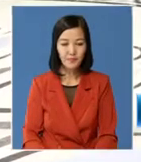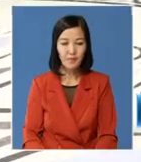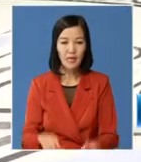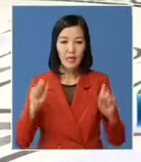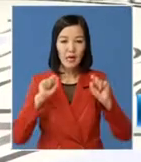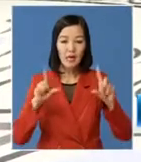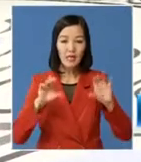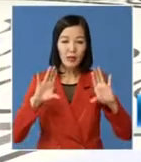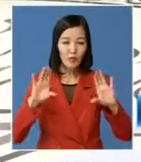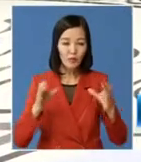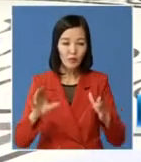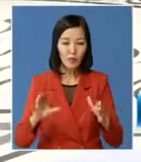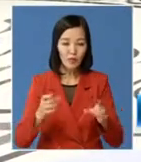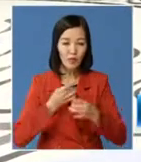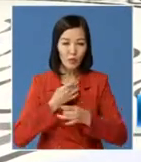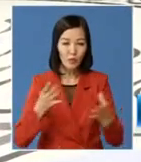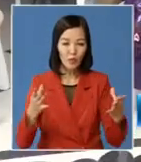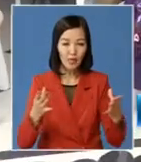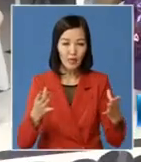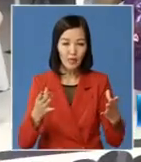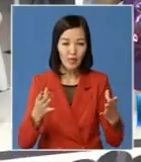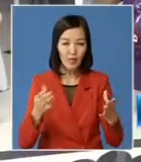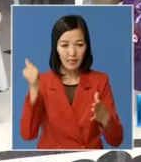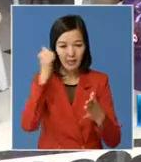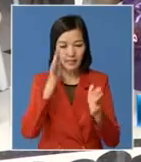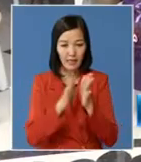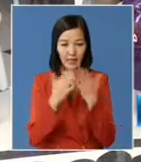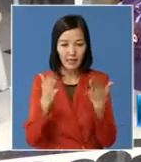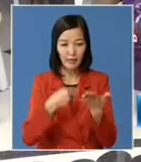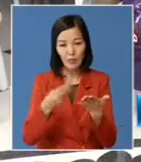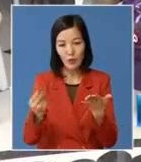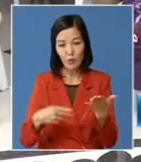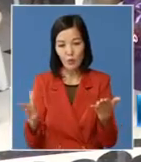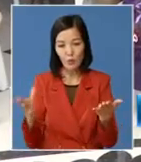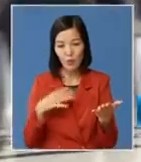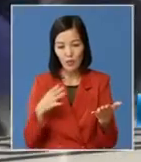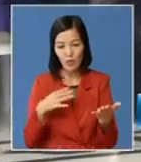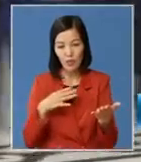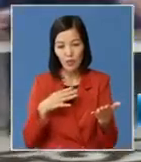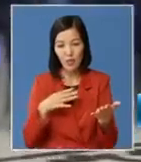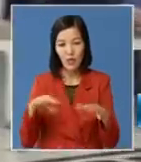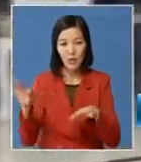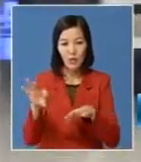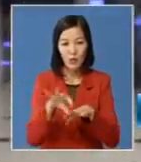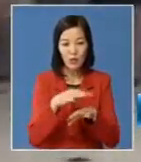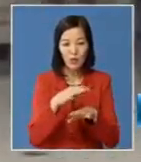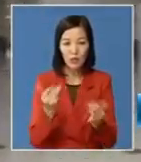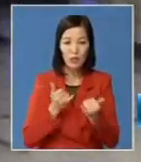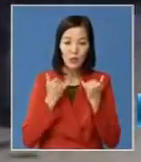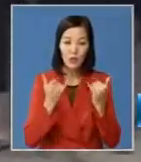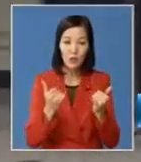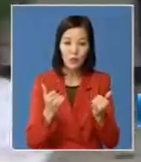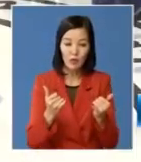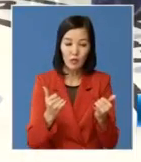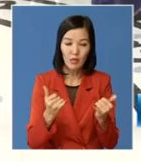Алтын күміс тойға жеткендерде осылай естел кітапшасына қол қойды. Махаббаттың ақтуын құлатпаған жандарға құрмет қошеметте